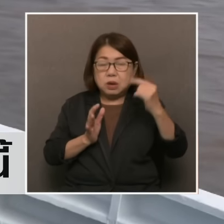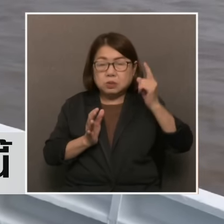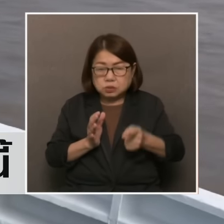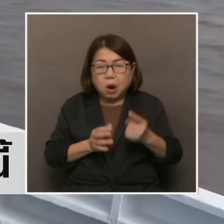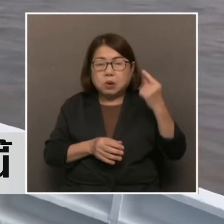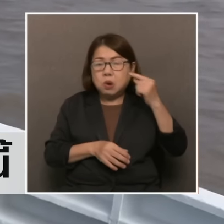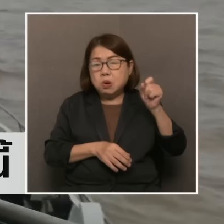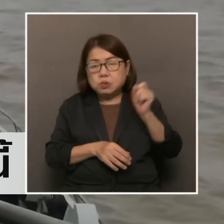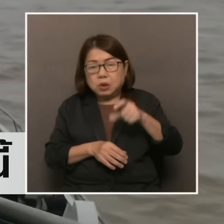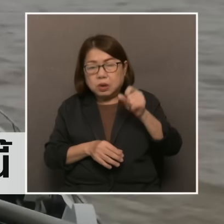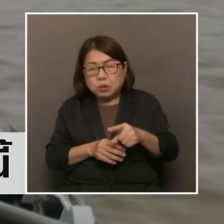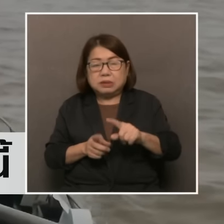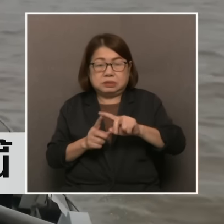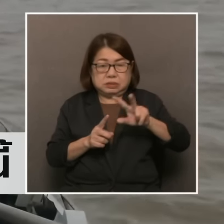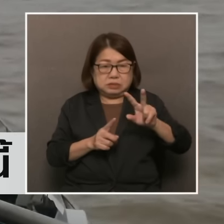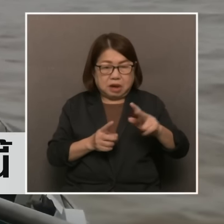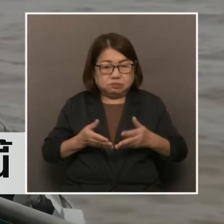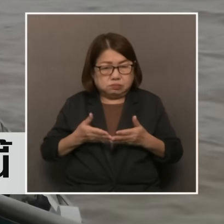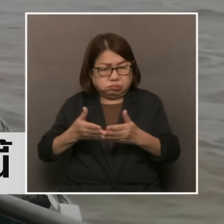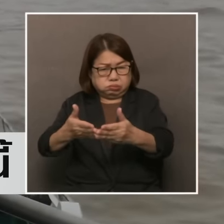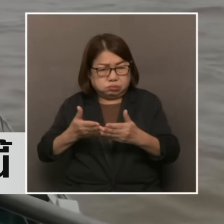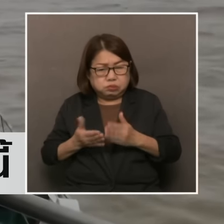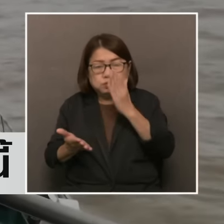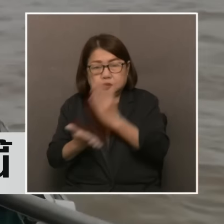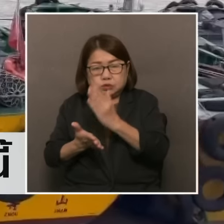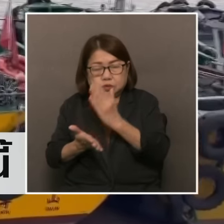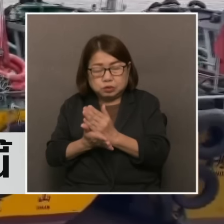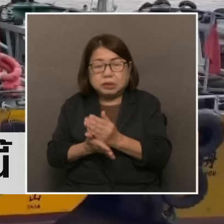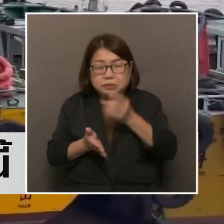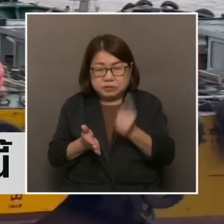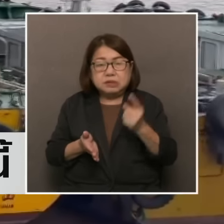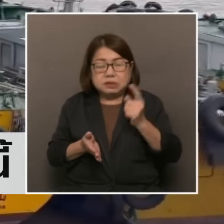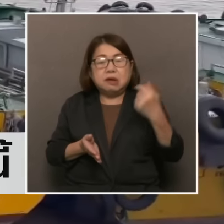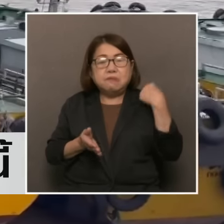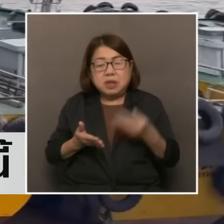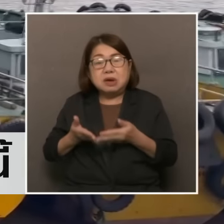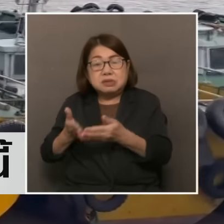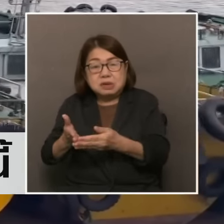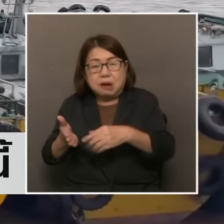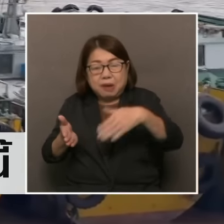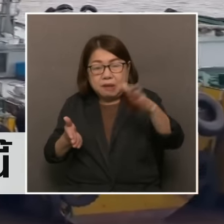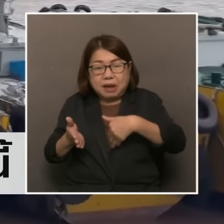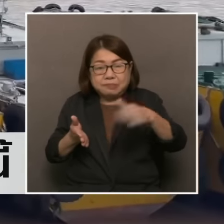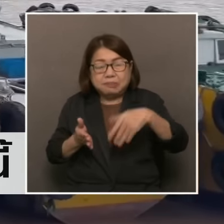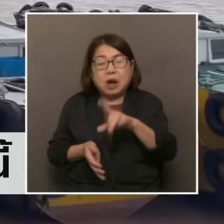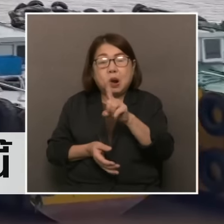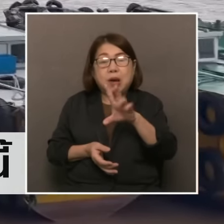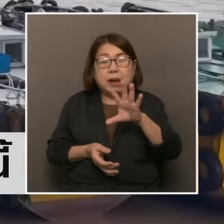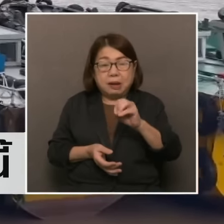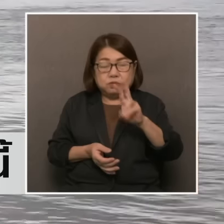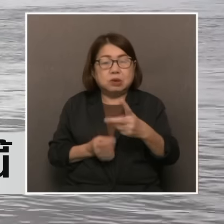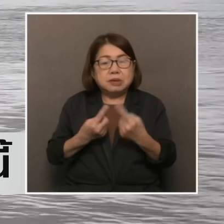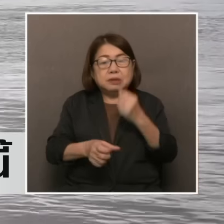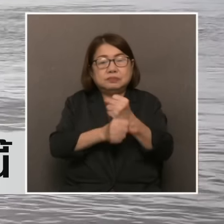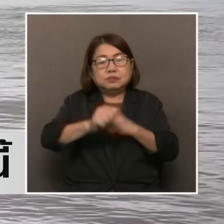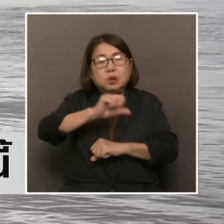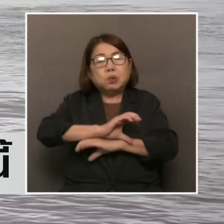งับเหือข้ามฝาก 35 เส้นทางจากทั้งหมด 152 เส้นทางและระงับการก่อสรางโคร